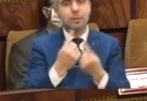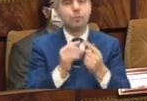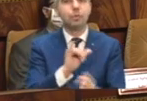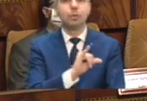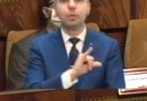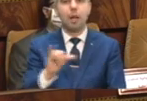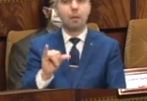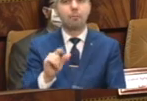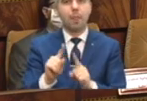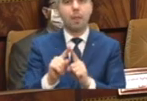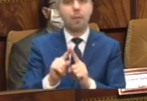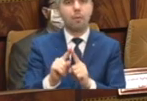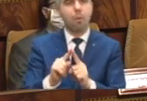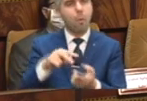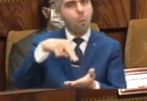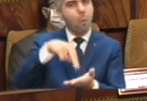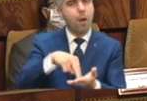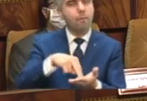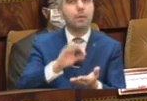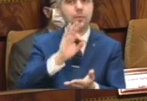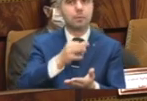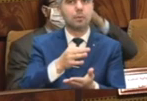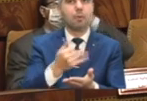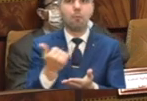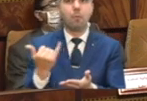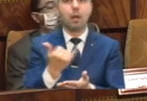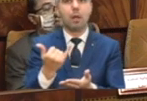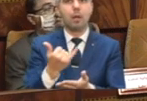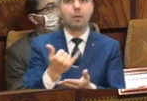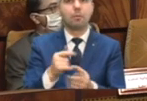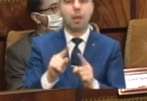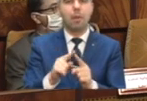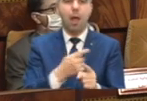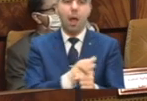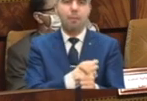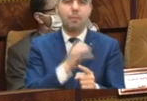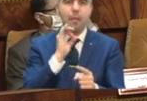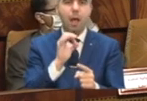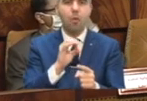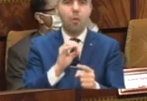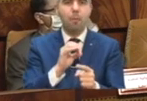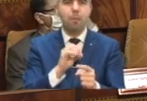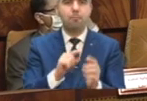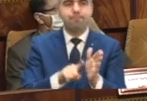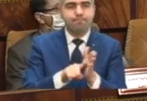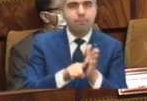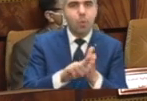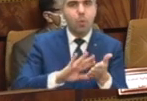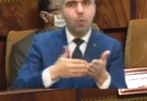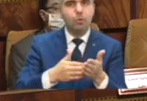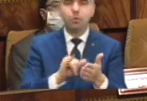واللي بغى يعبر ها المنبر ينوض، واللي في قلبه شي حاجه ماشي هنا وماشي بهذه الطريقه. اليوم هذه قضيه